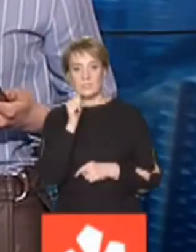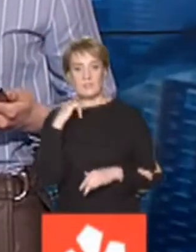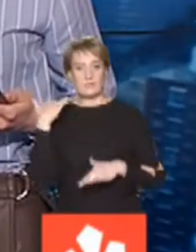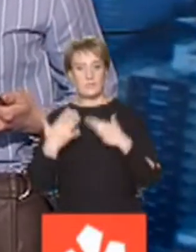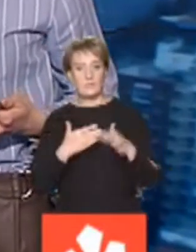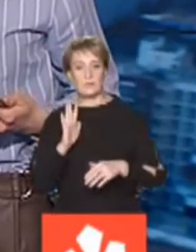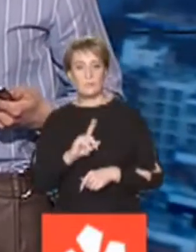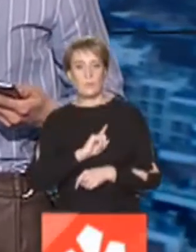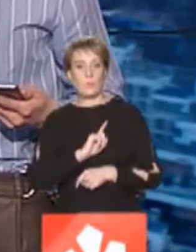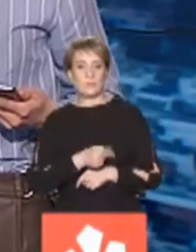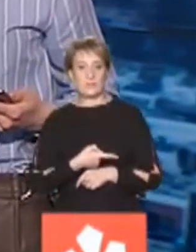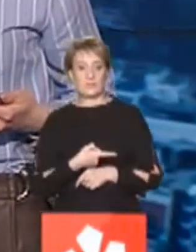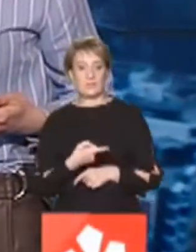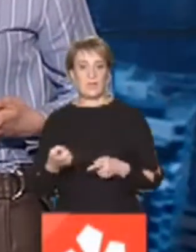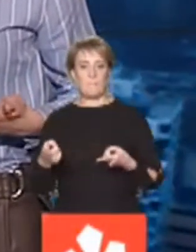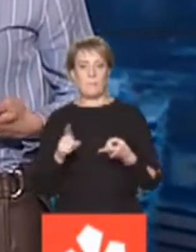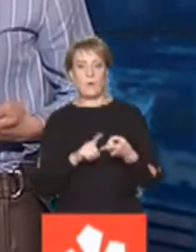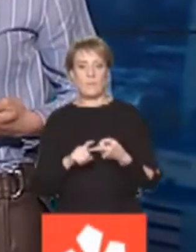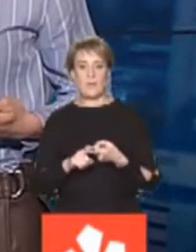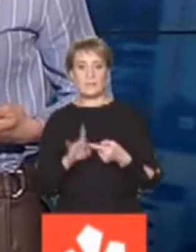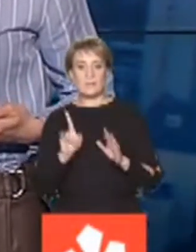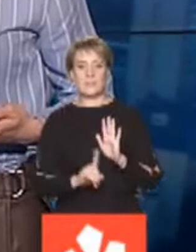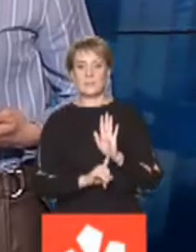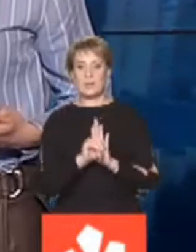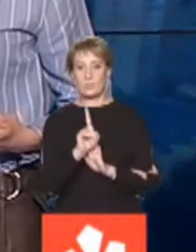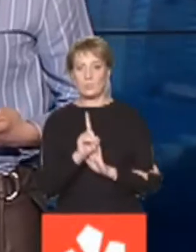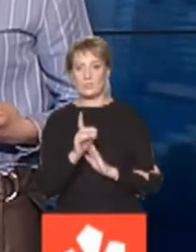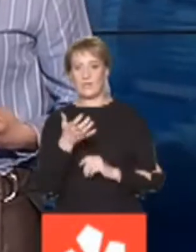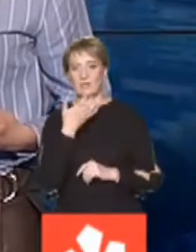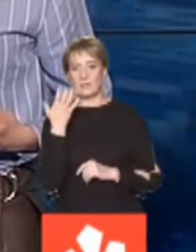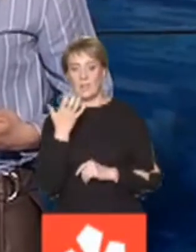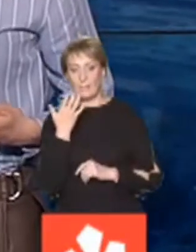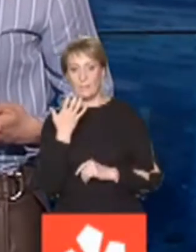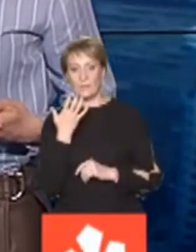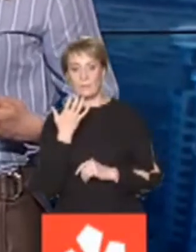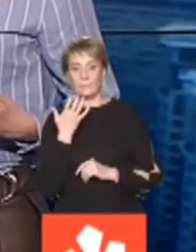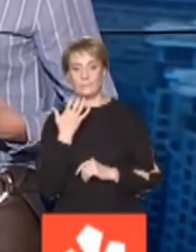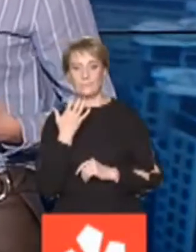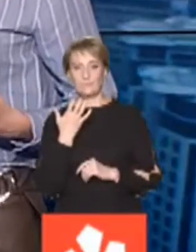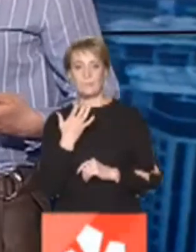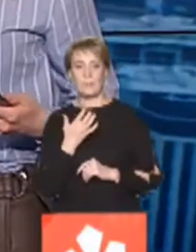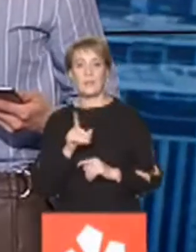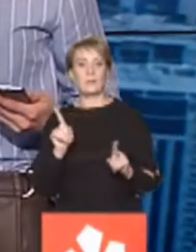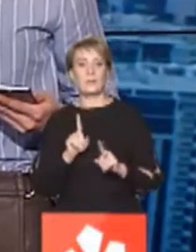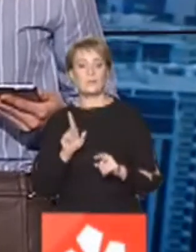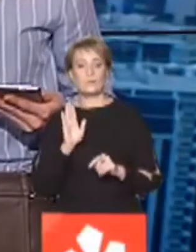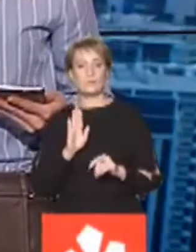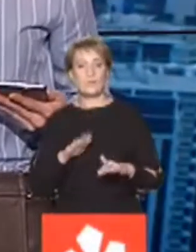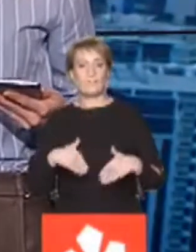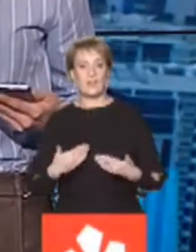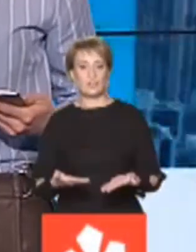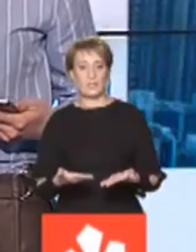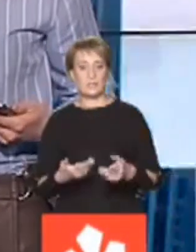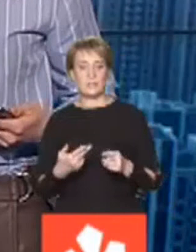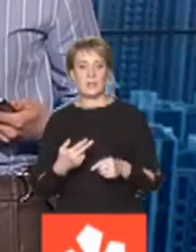буде посилюватися. Це пов'язано з тим, що надходить ось ця більш тепла повітряна маса. І у чому це буде виражатися?